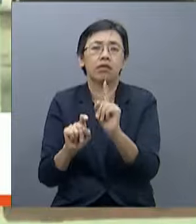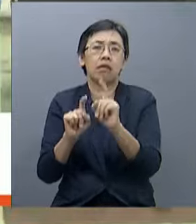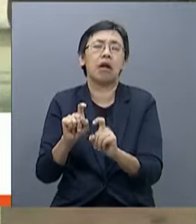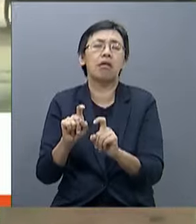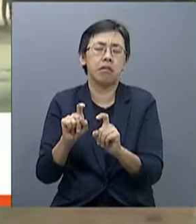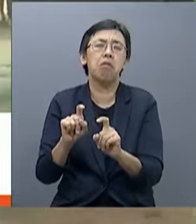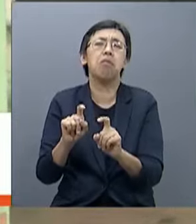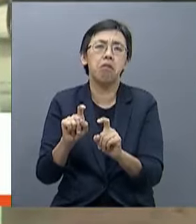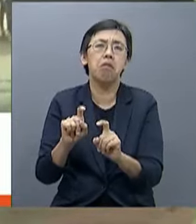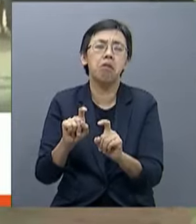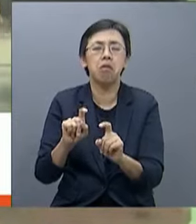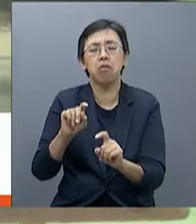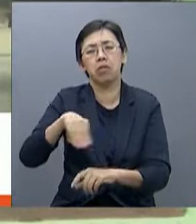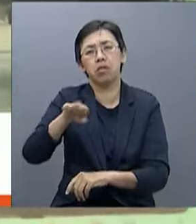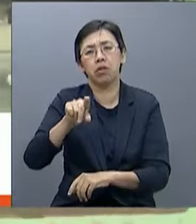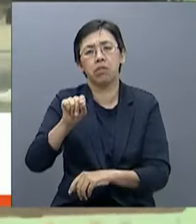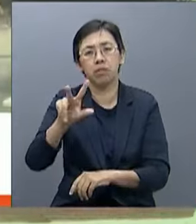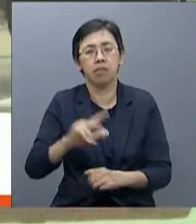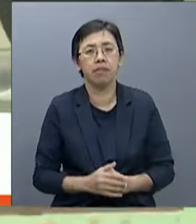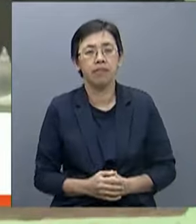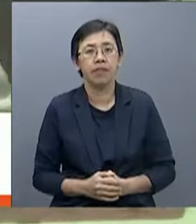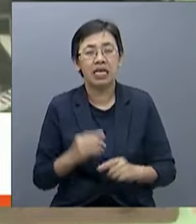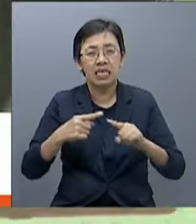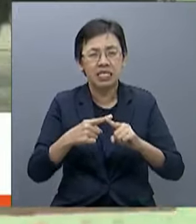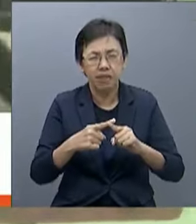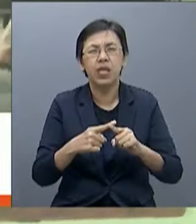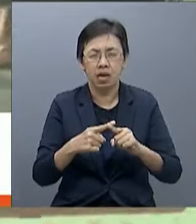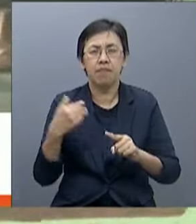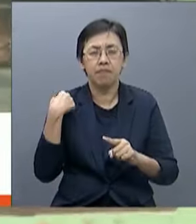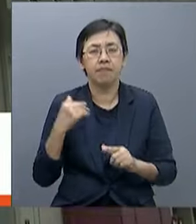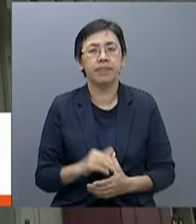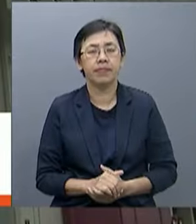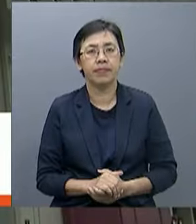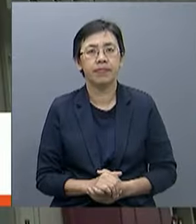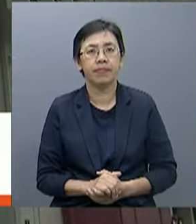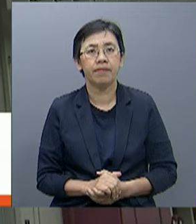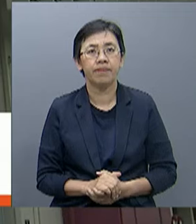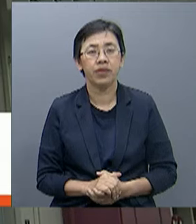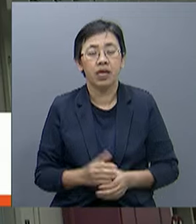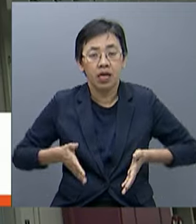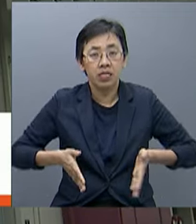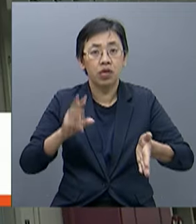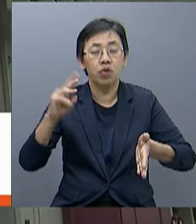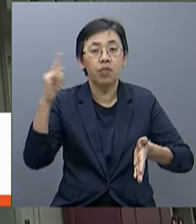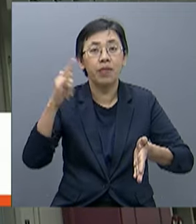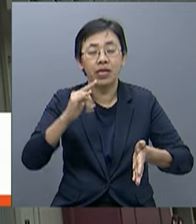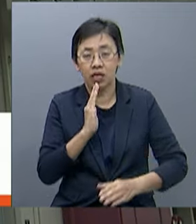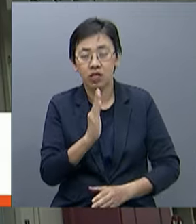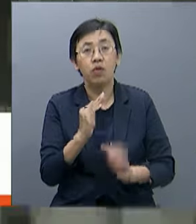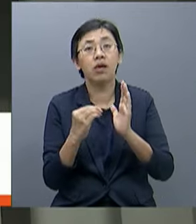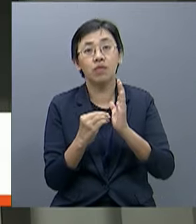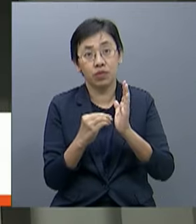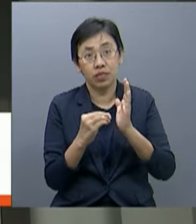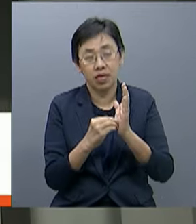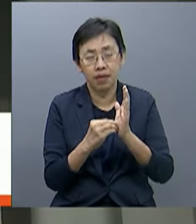ไฟไหม้เสียชีวิต23คนและบาดเจ็บอีกจำนวนหนึ่งบริเวณถนนวิภาวดีรังสิตขาเข้ากรุงเทพมหาน